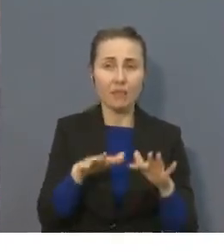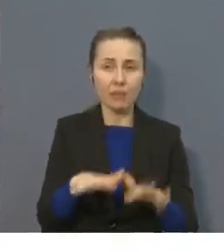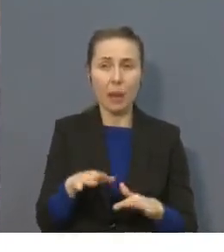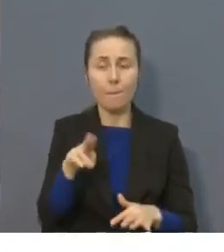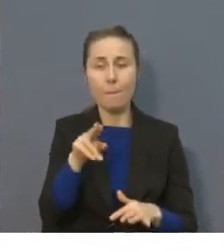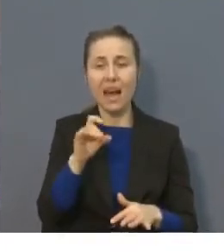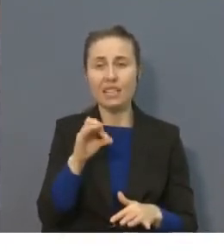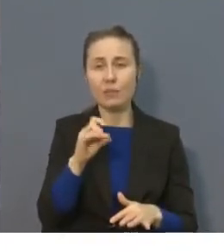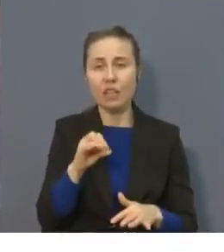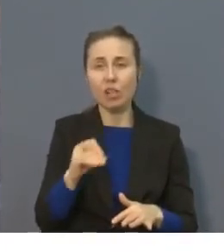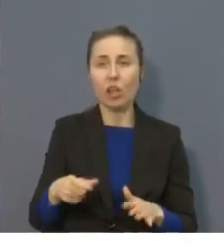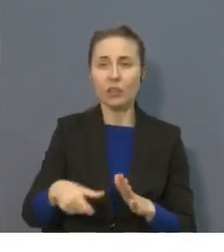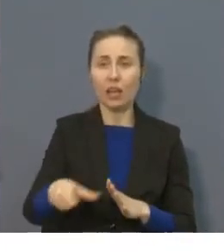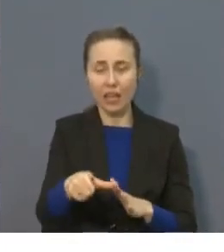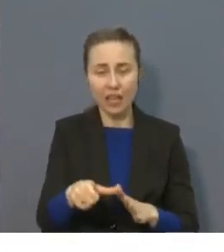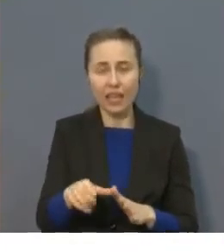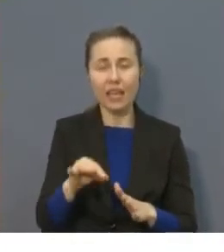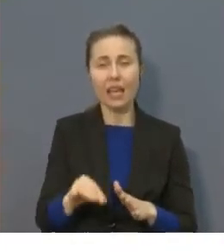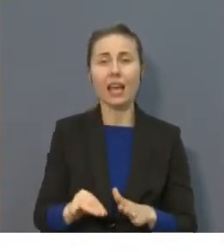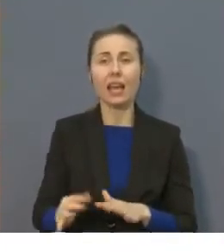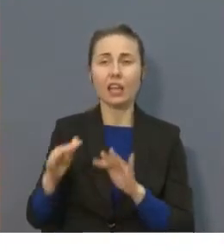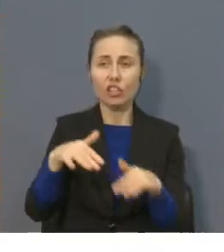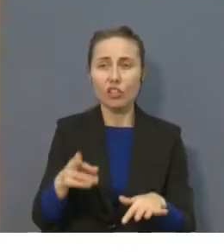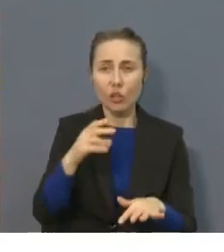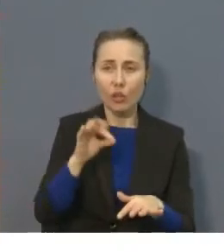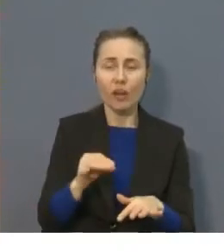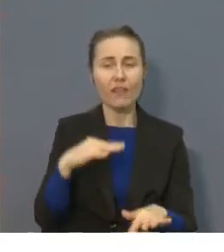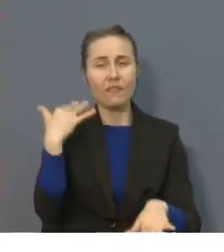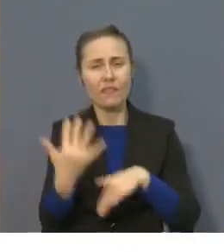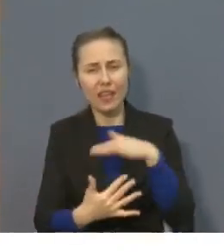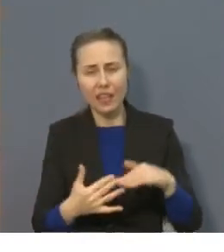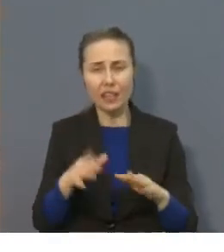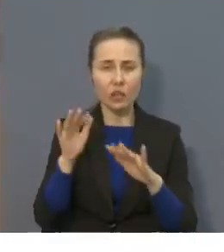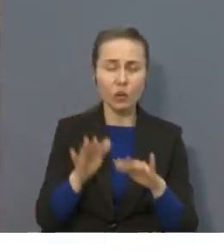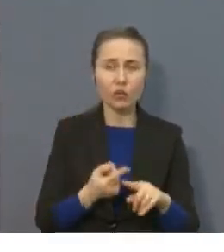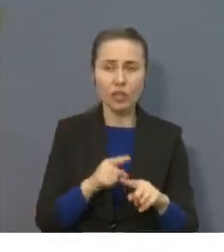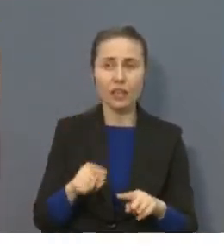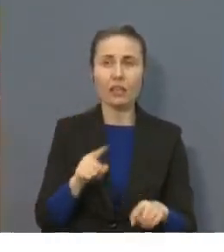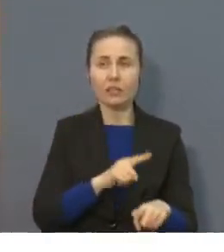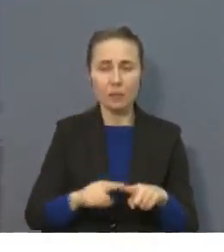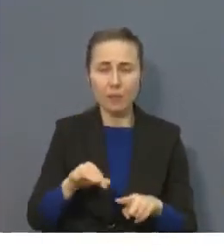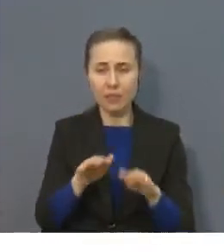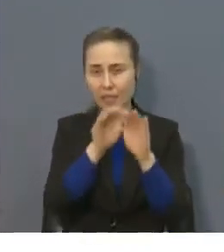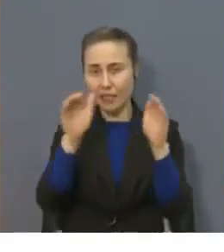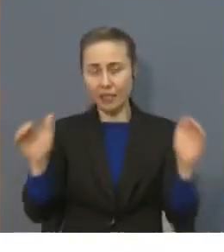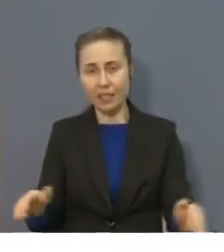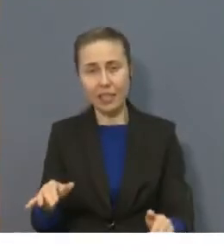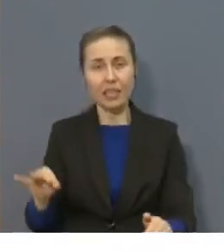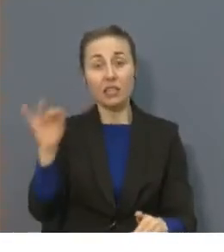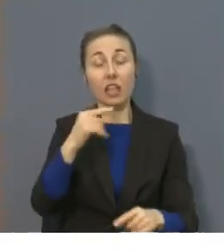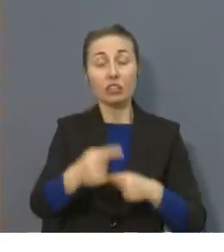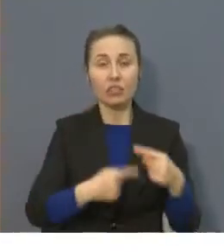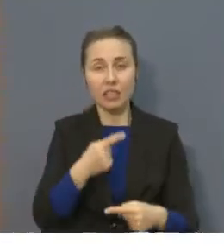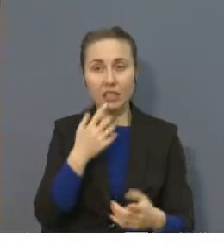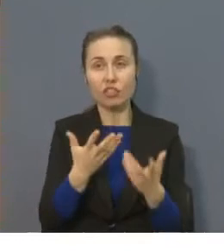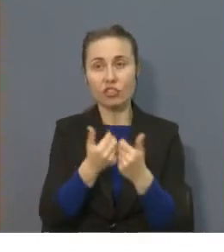Сол себепті тарихи мұраны түгендеуді жылдамдату қажет дейді мамандар. Қазіргі таңда облыс аумағында 1793 тарихи мәдени ескерткіш